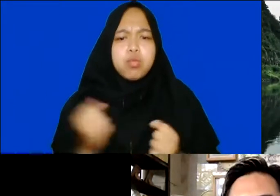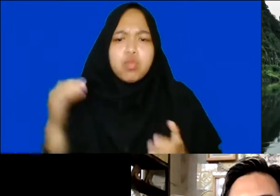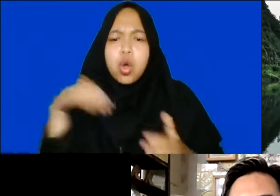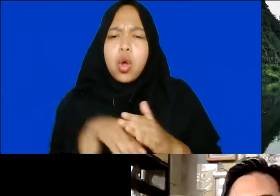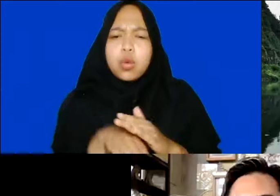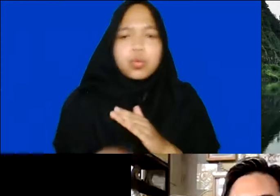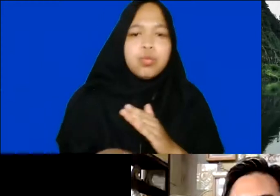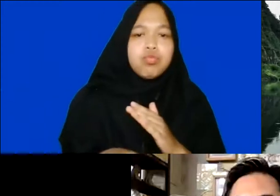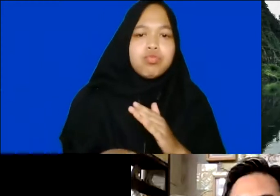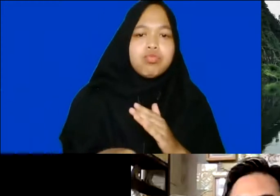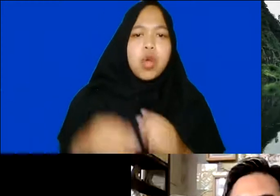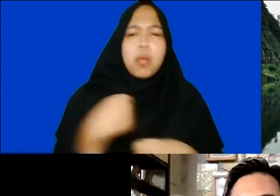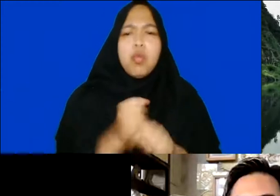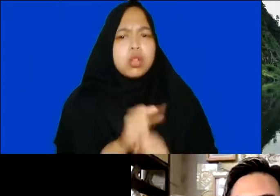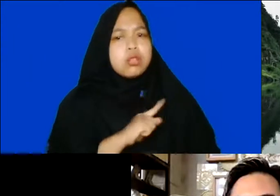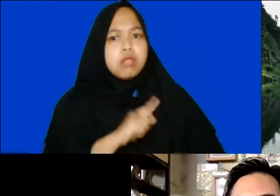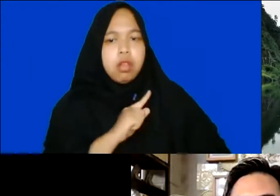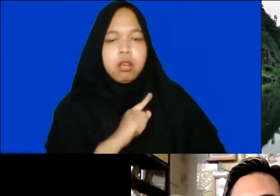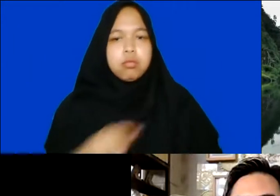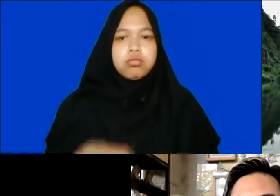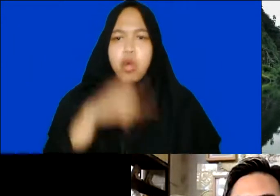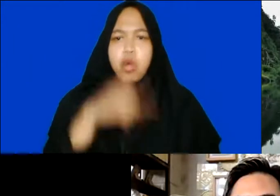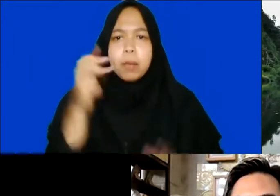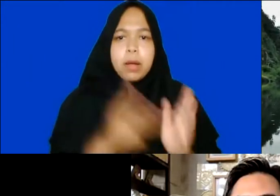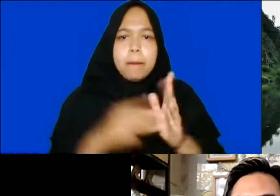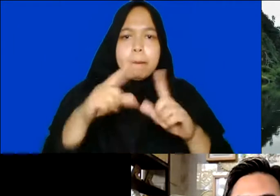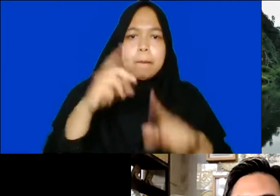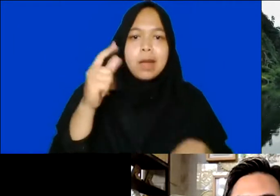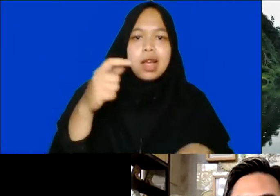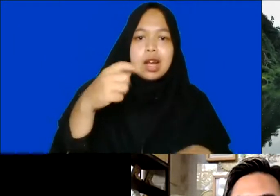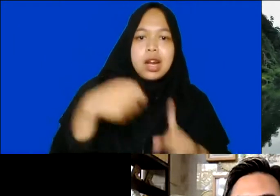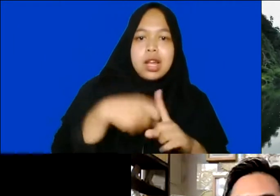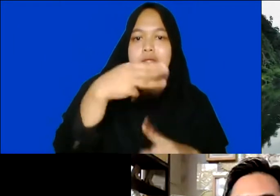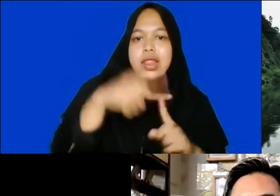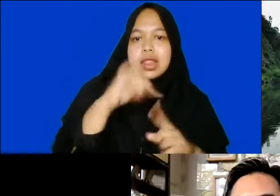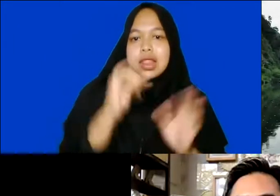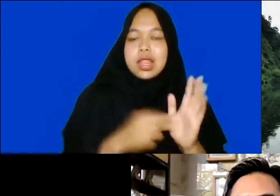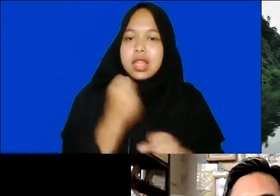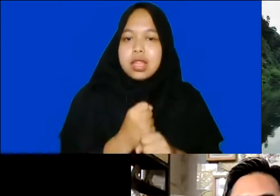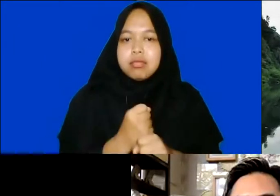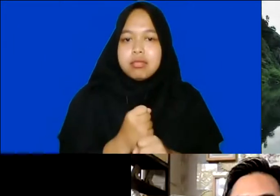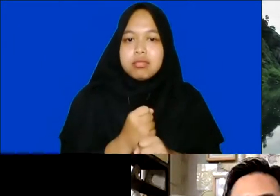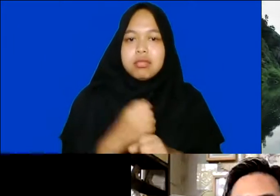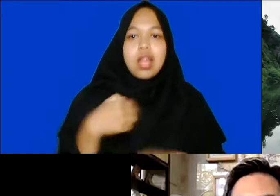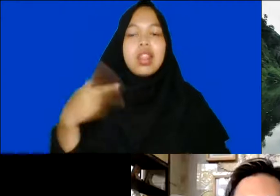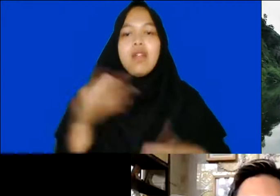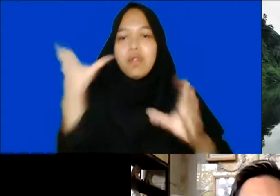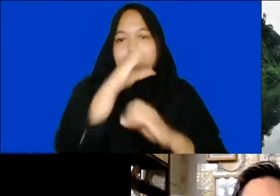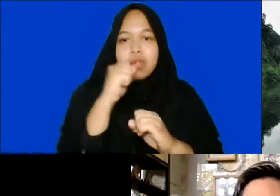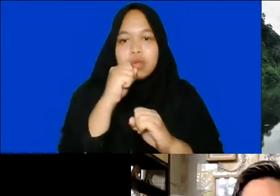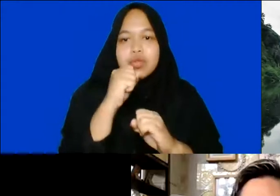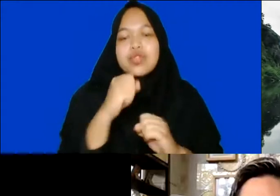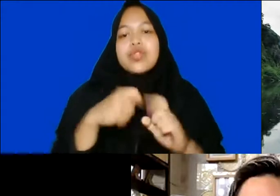hingga marketingnya. Nah, pada bincang online kali ini, kita akan berfokus pada salah satu karya beliau,